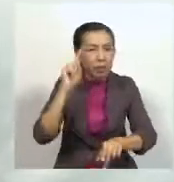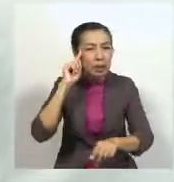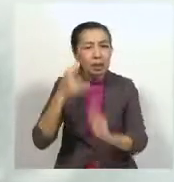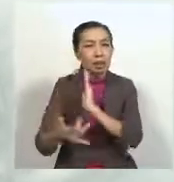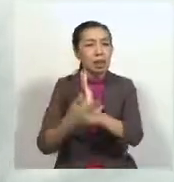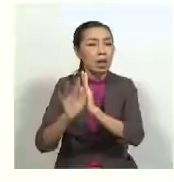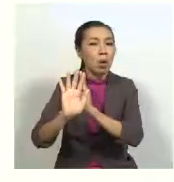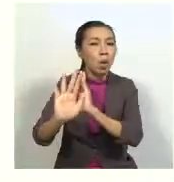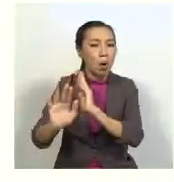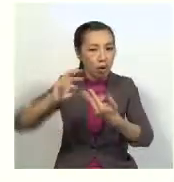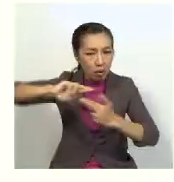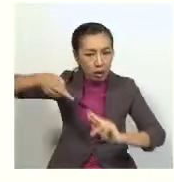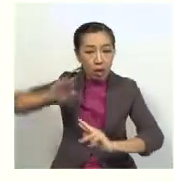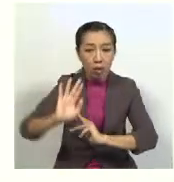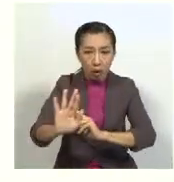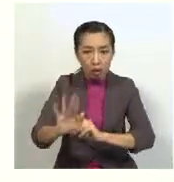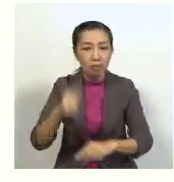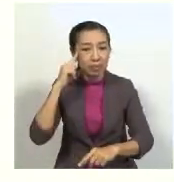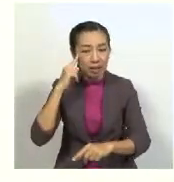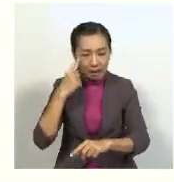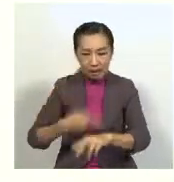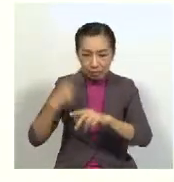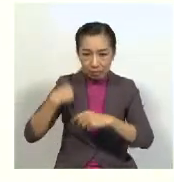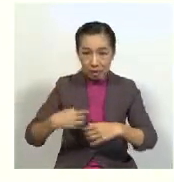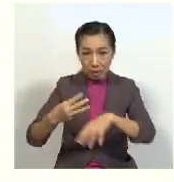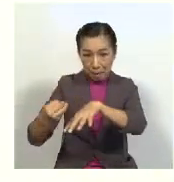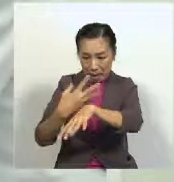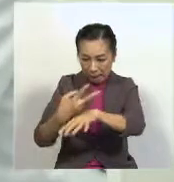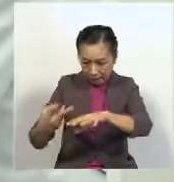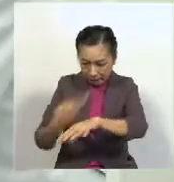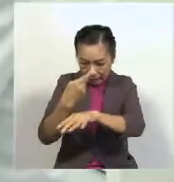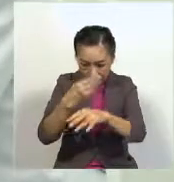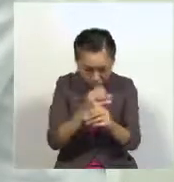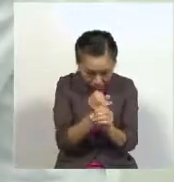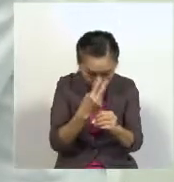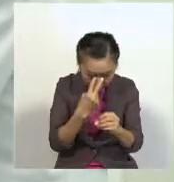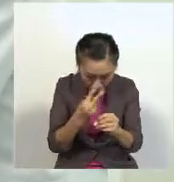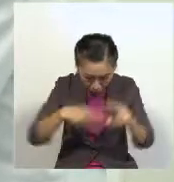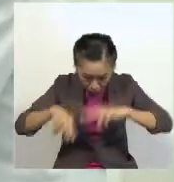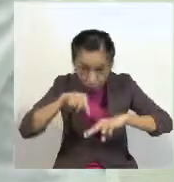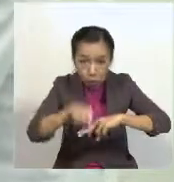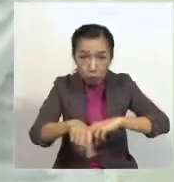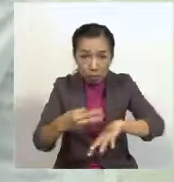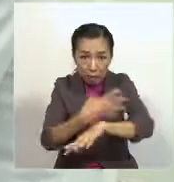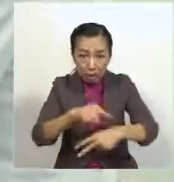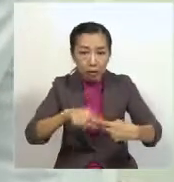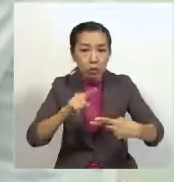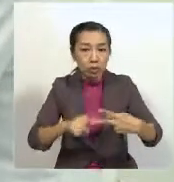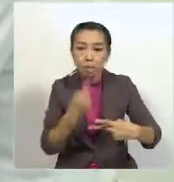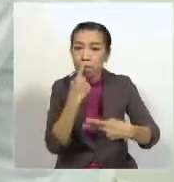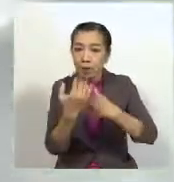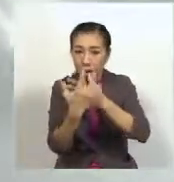าสตร์นอกจากการตรวจ DNA ในชิ้นเนื้อมะเร็งแล้วยังสามารถตรวจ DNA ของเซลล์มะเร็งได้จากเลือดซึ่งเป็นประโยชน์อย่าง